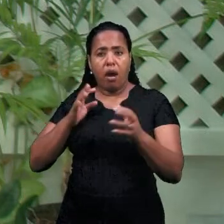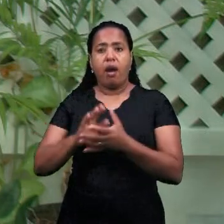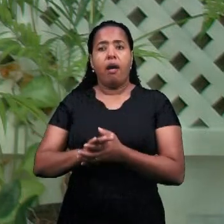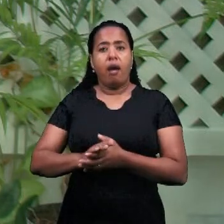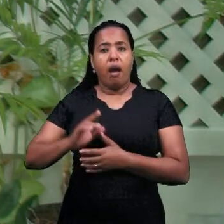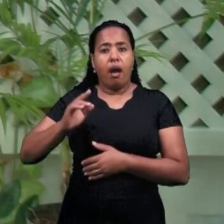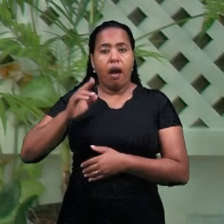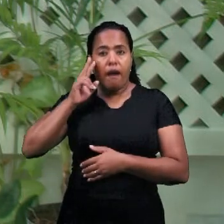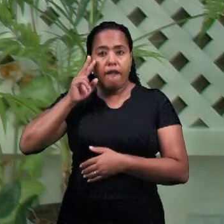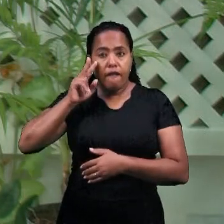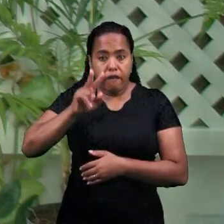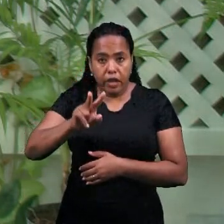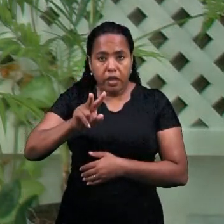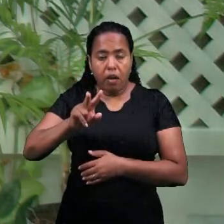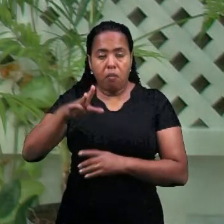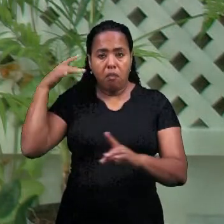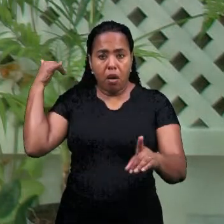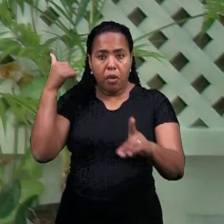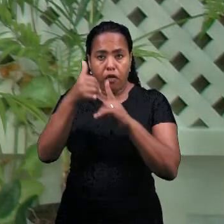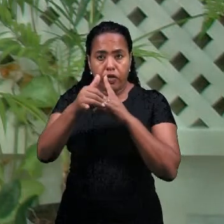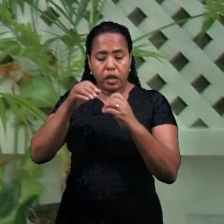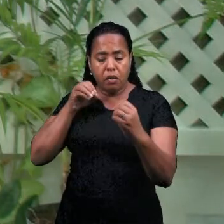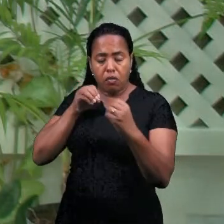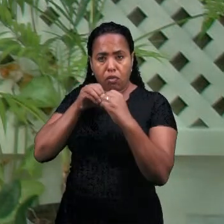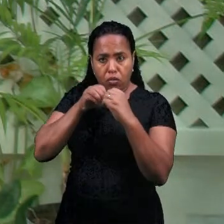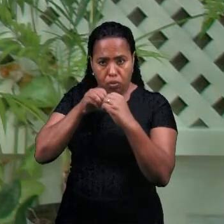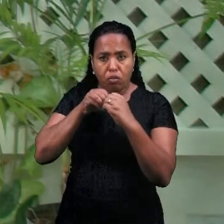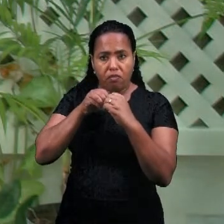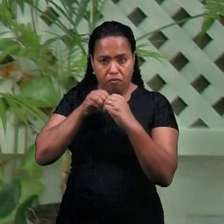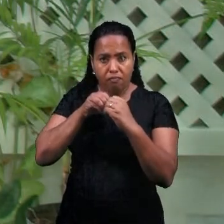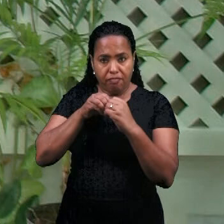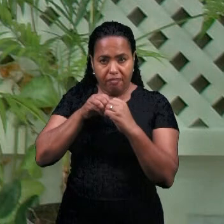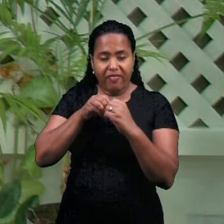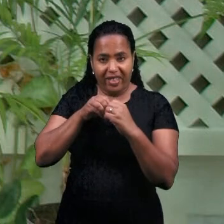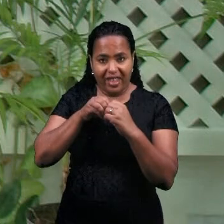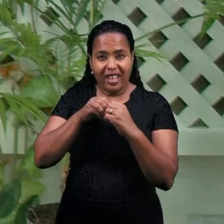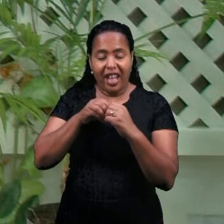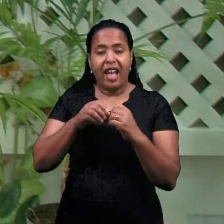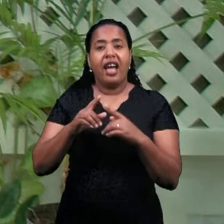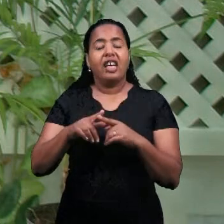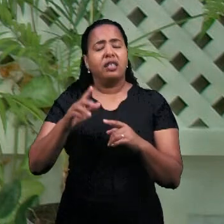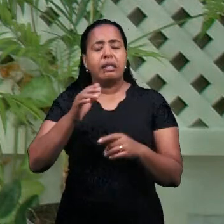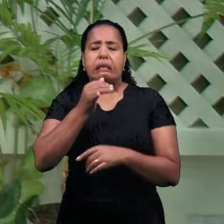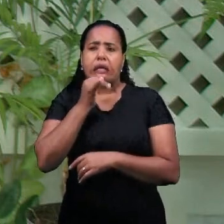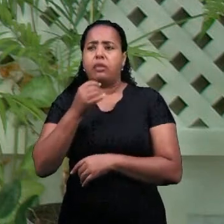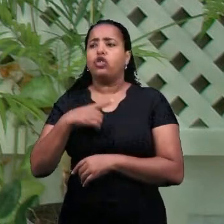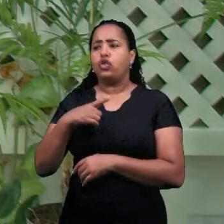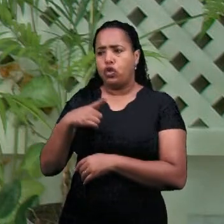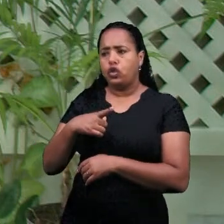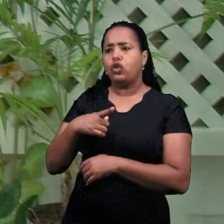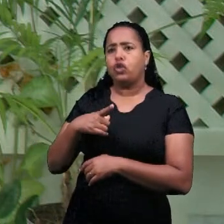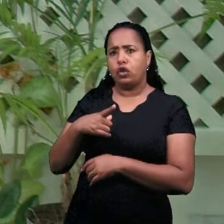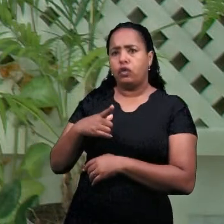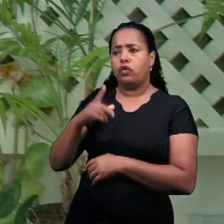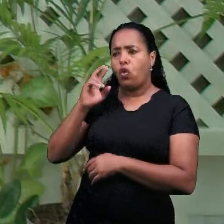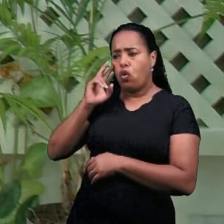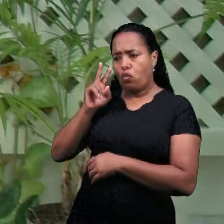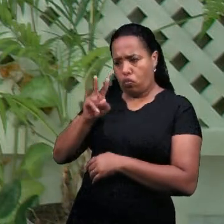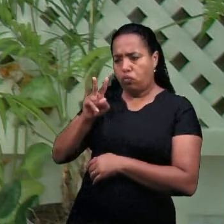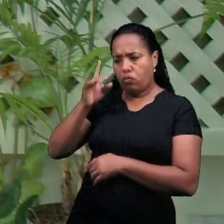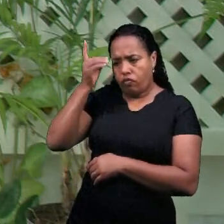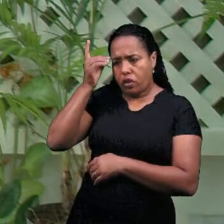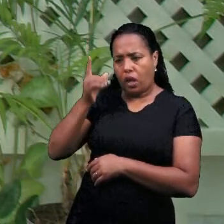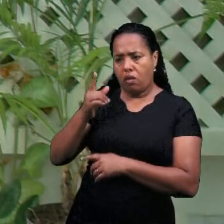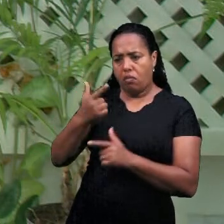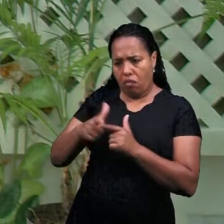une prophétie plus proche. J'ai une vision avec toi. Donc, il dit, prends soin que le problème